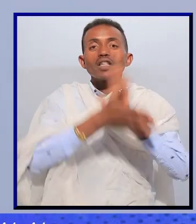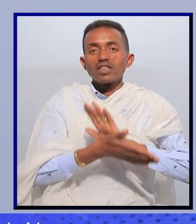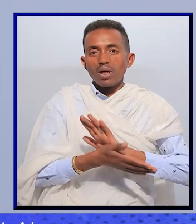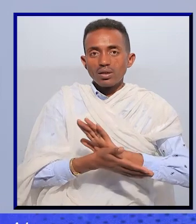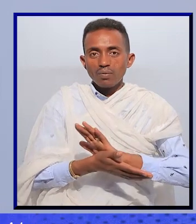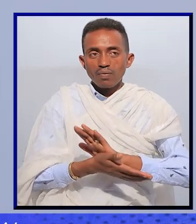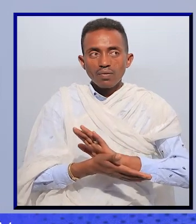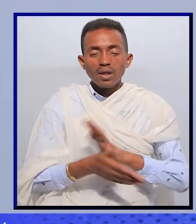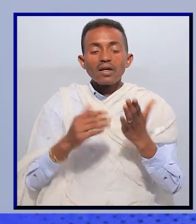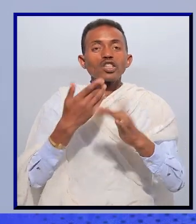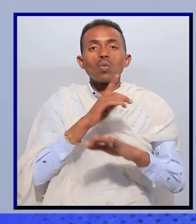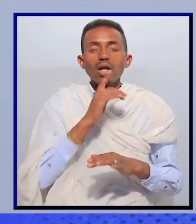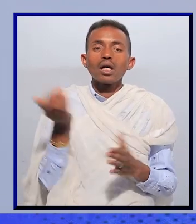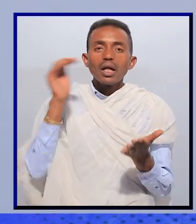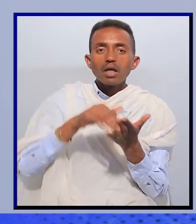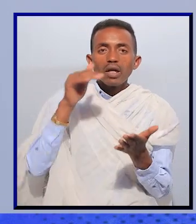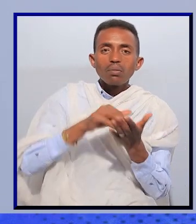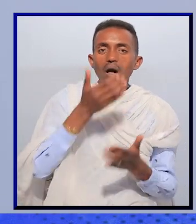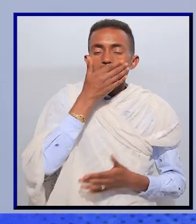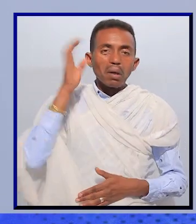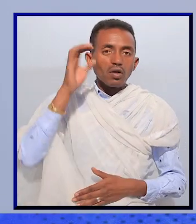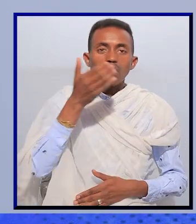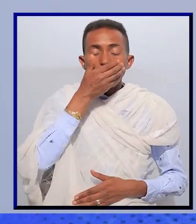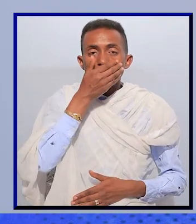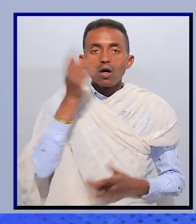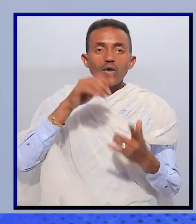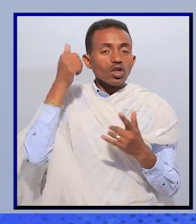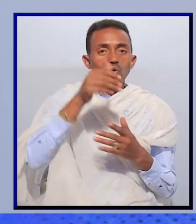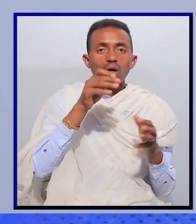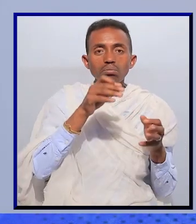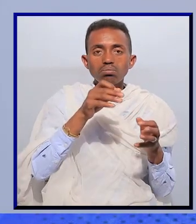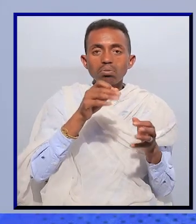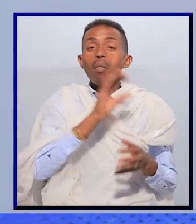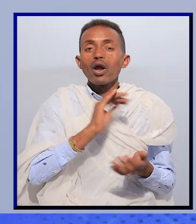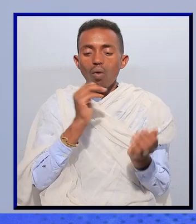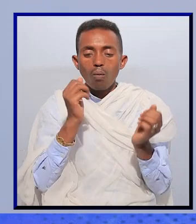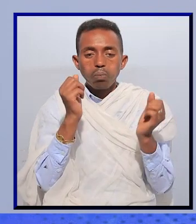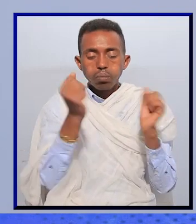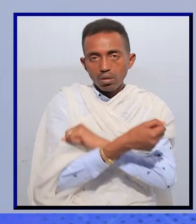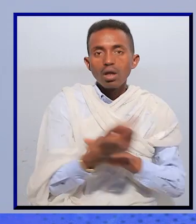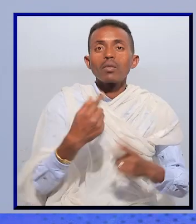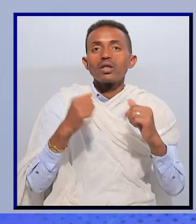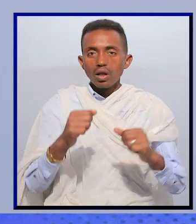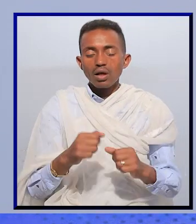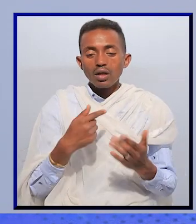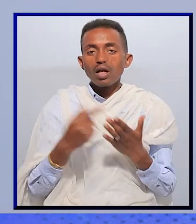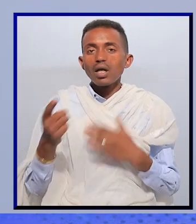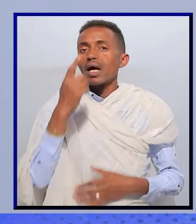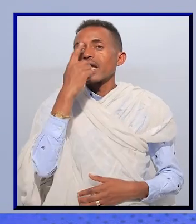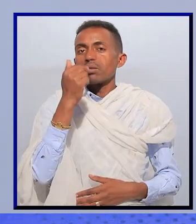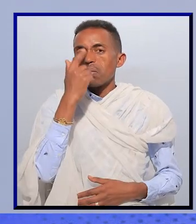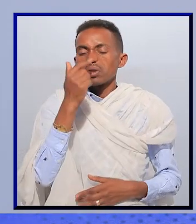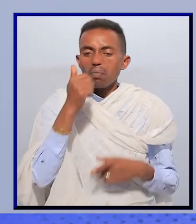ደግማ ሁለት ሶስት ጊዜ ስታረጋት ወደ ሷ ባህሪ ታመጣለች። ይለማመዱትና አዲሱን ነገር ይለምዱታል። እነዚህኞቹም